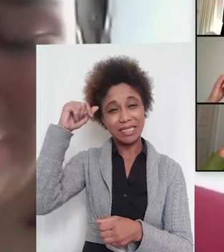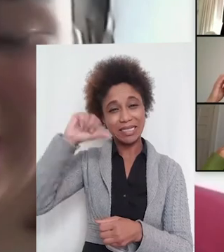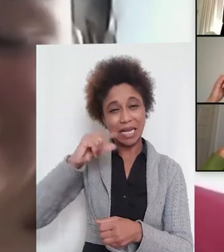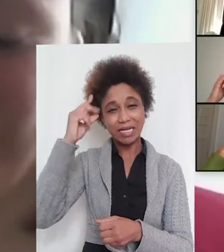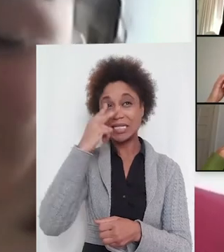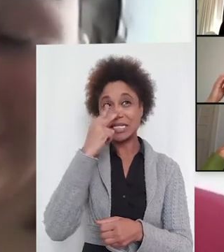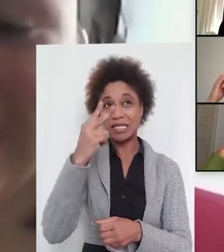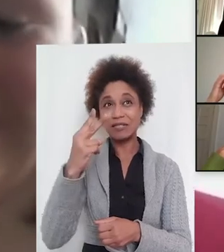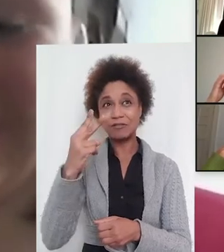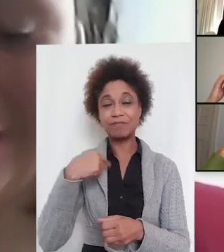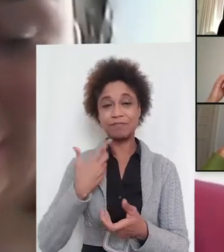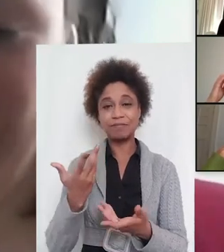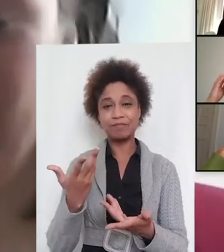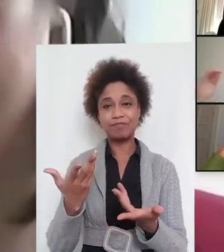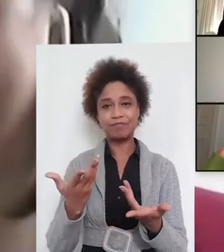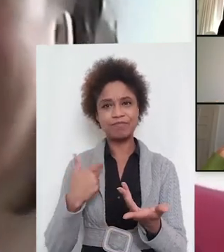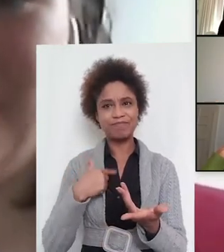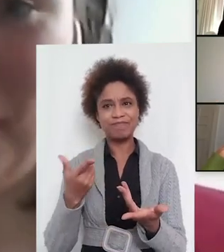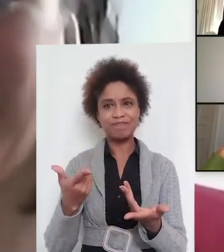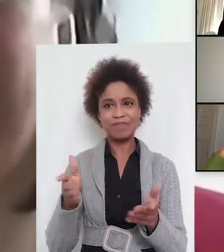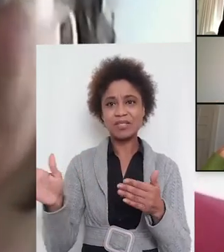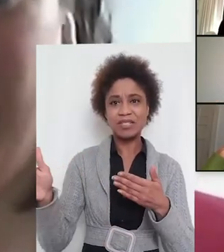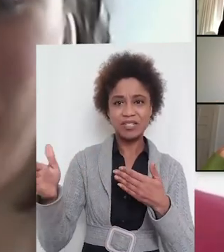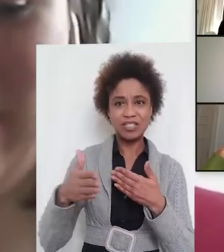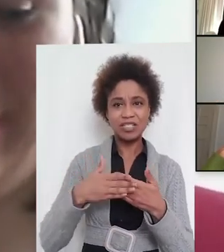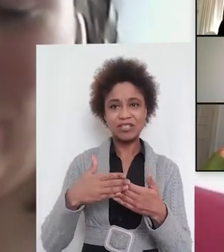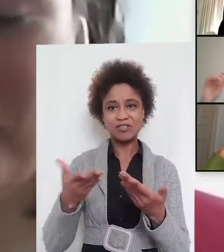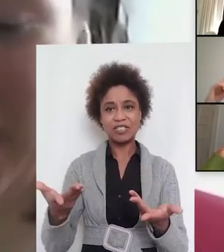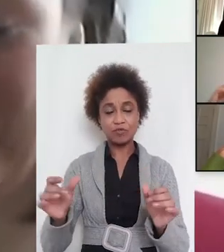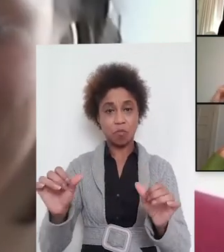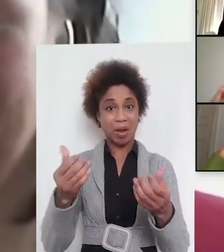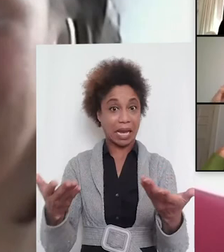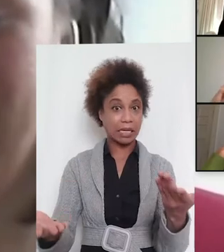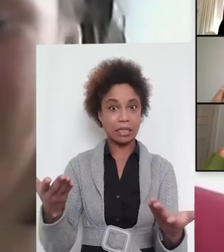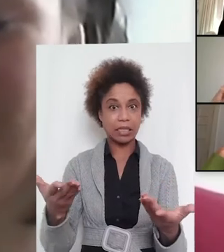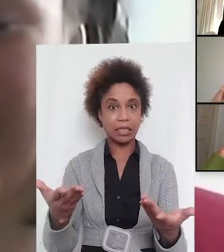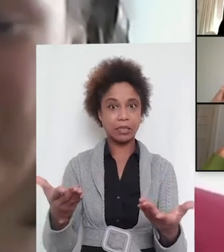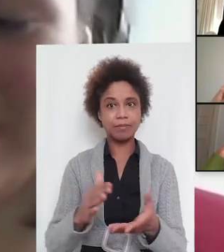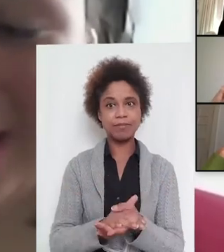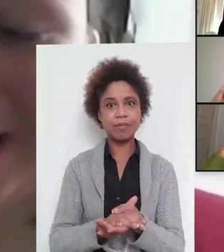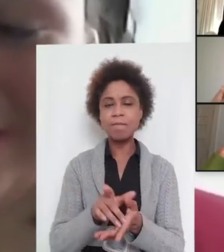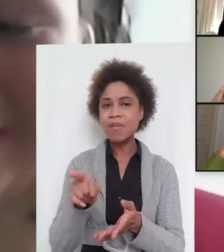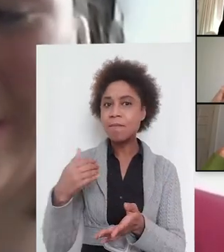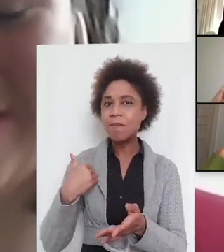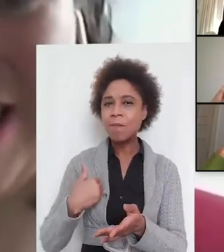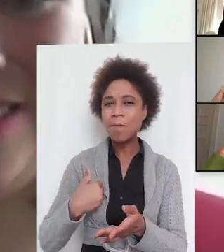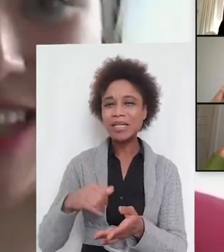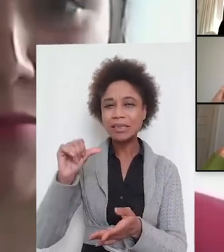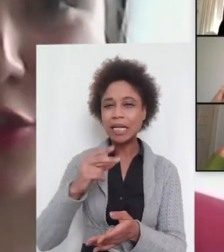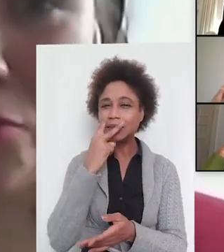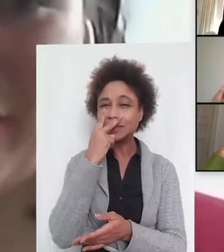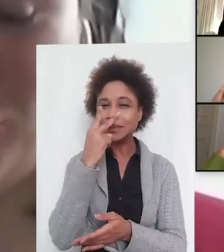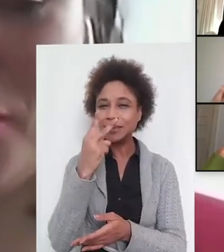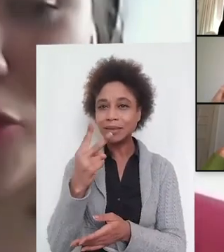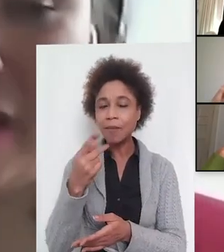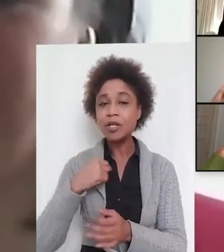het was eigenlijk starttijd en ik dacht van nou, deuren dicht, presentator naar voren en we kunnen beginnen. Alleen mensen die slechtziend zijn, die hebben